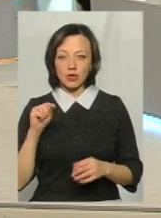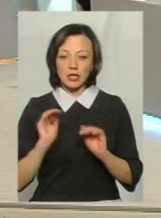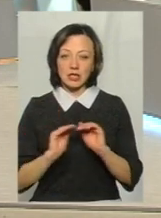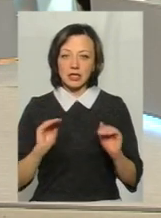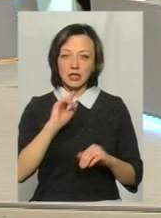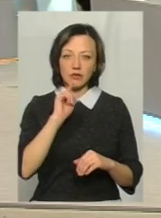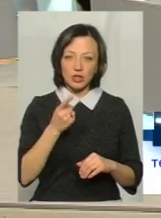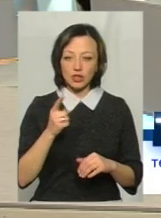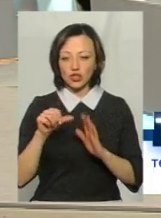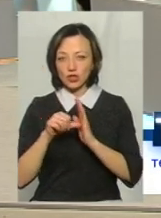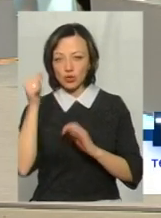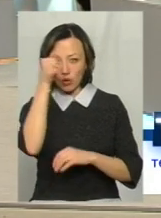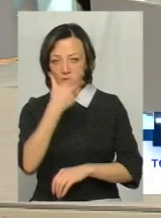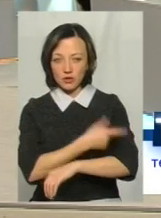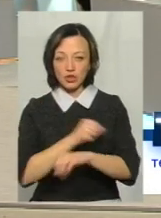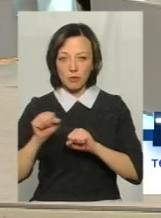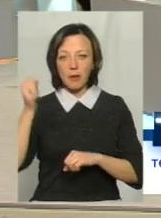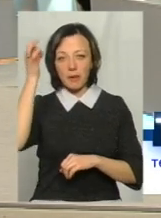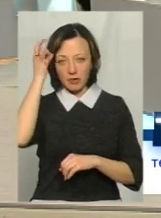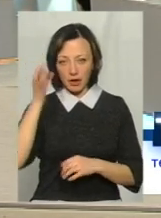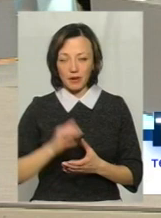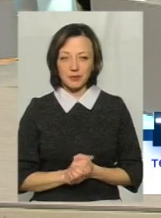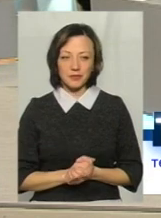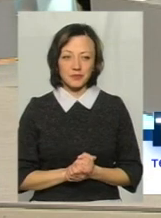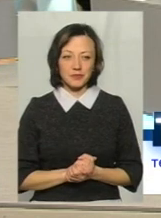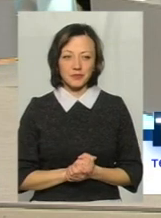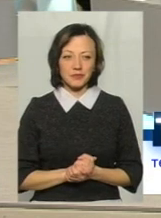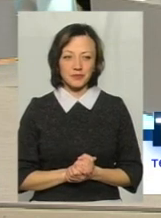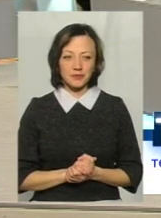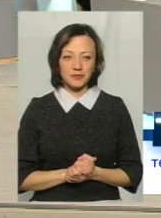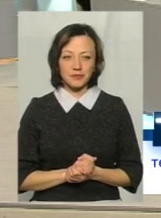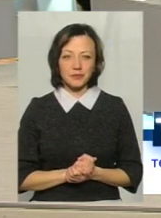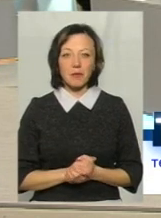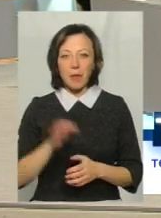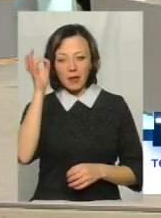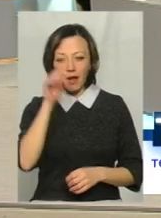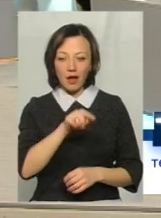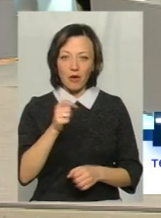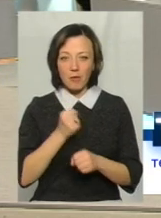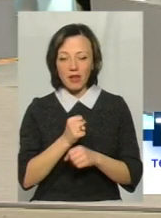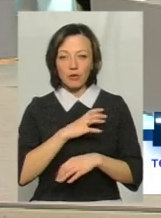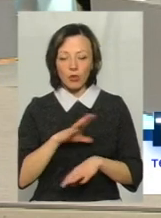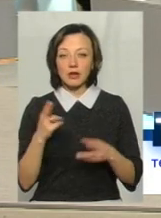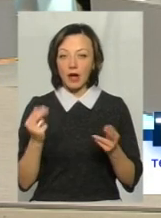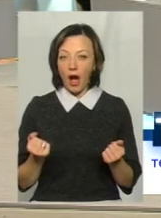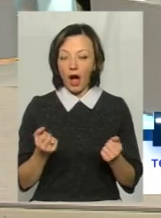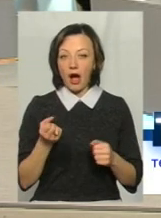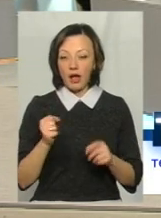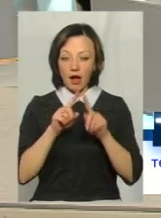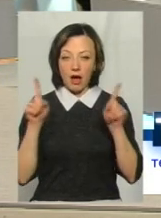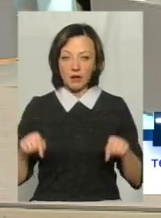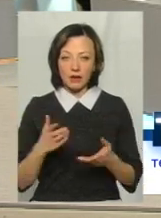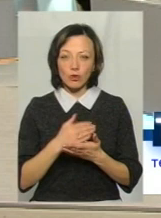один рік або 6 років, ми ще пам'ятаємо, так? Наш здравий смисл. Ми пам'ятаємо, ми робили дитині чи ні. Ну і принаймні картка